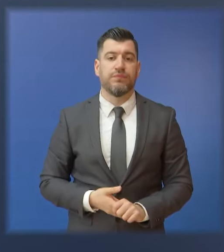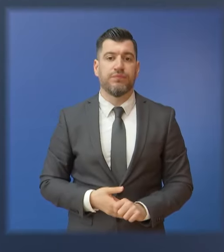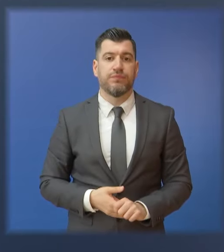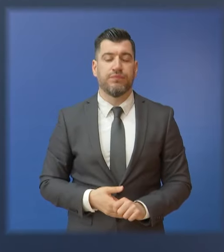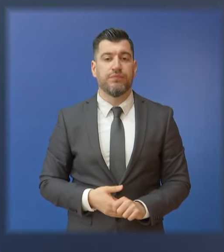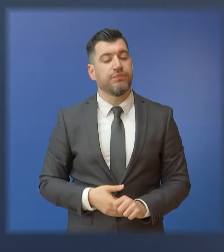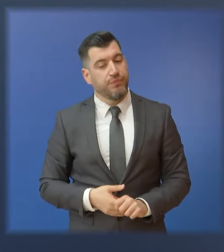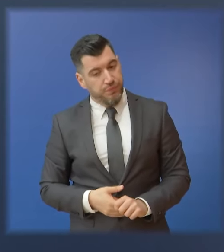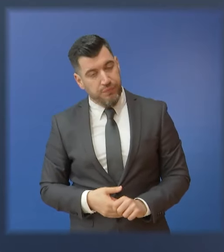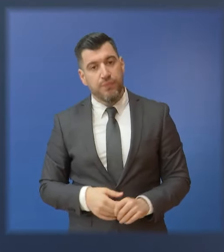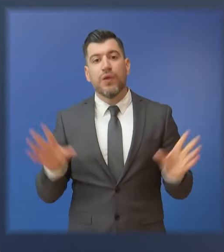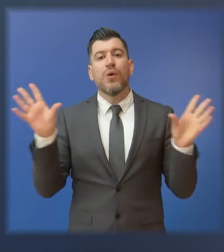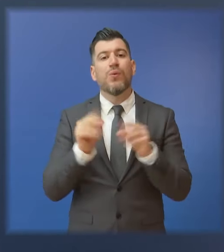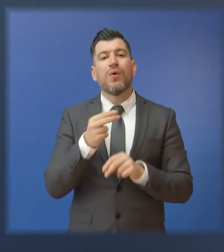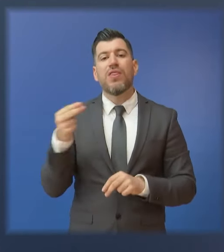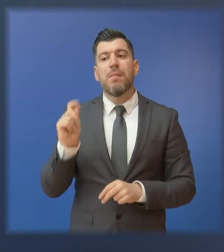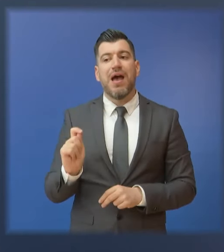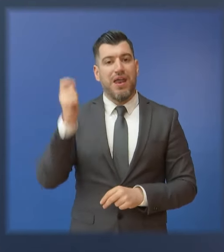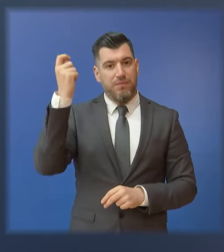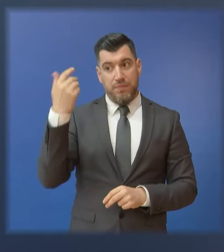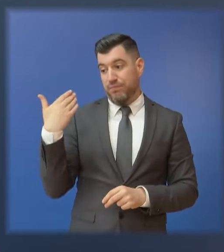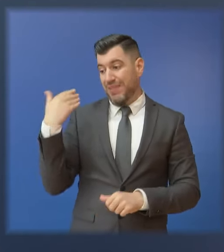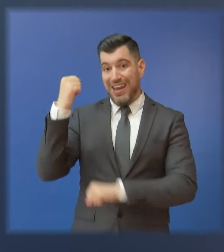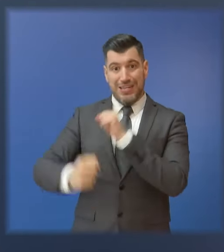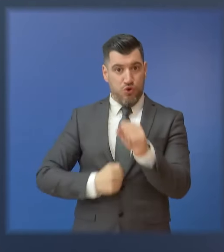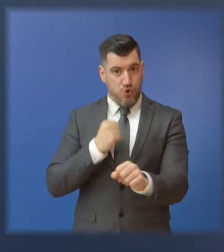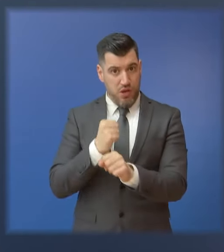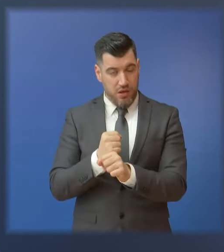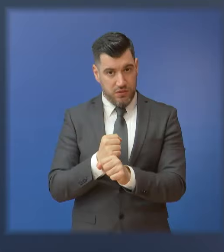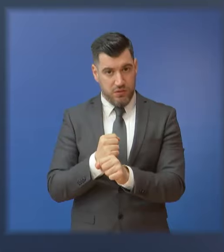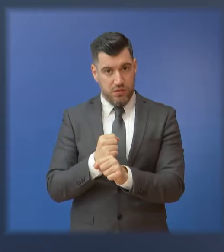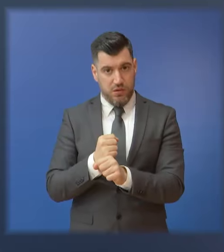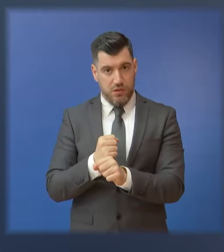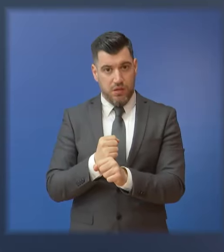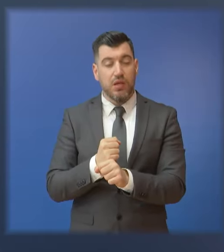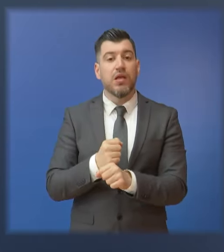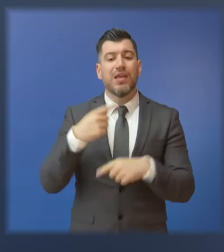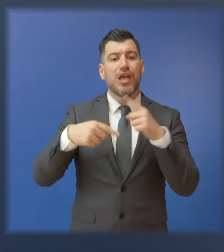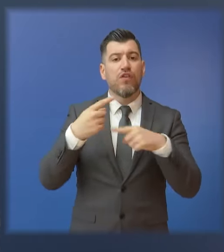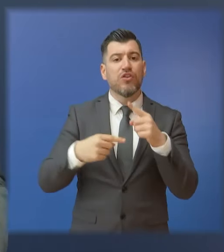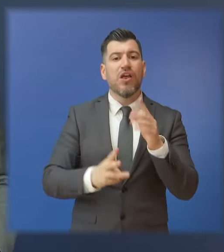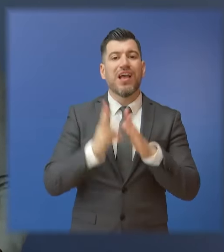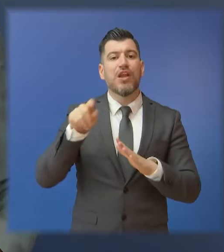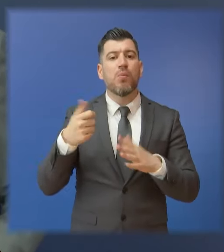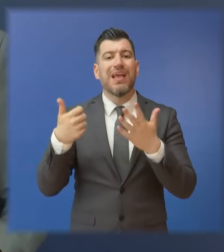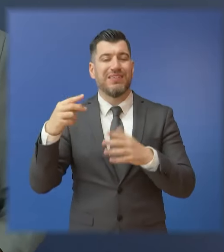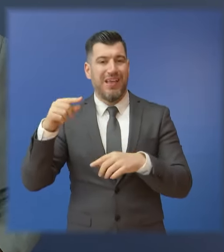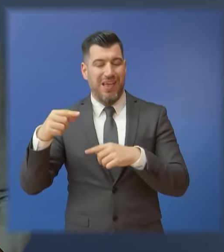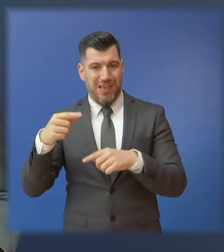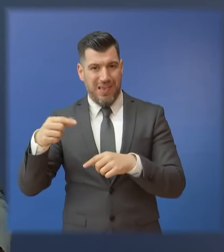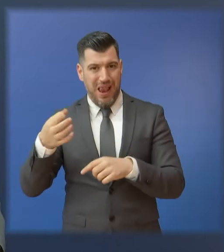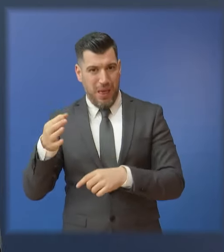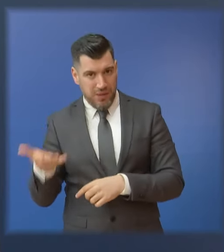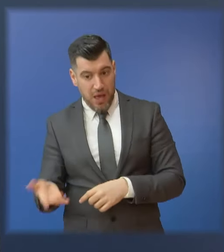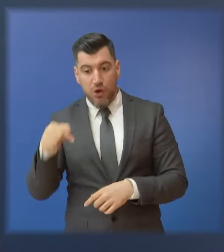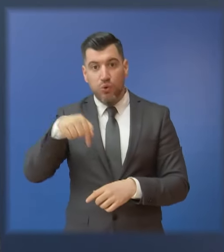ρεύμα στις αρχές του έτους η τιμή κομεν ταν στα 13,6 ε την kw ενώ τον ιούνιο η τιμή βρίσκεται στα